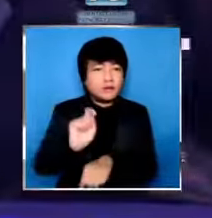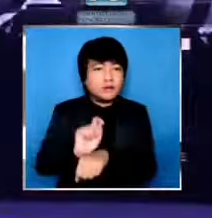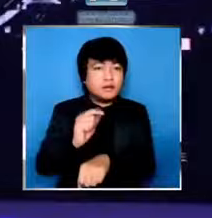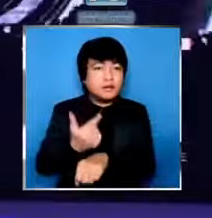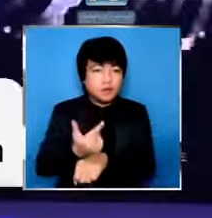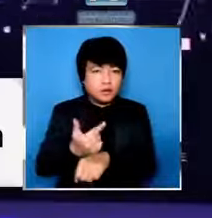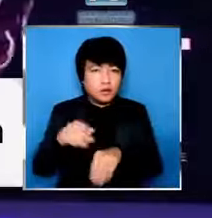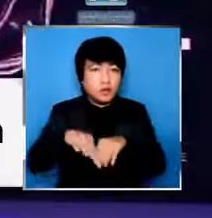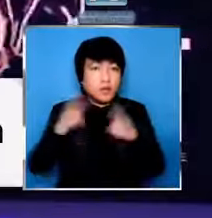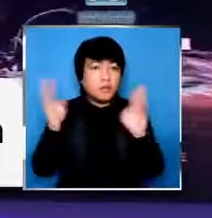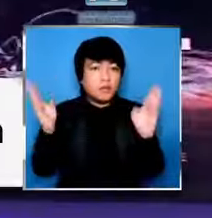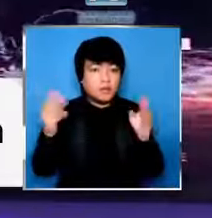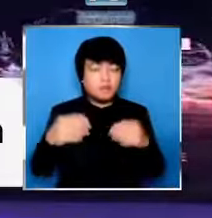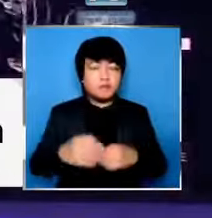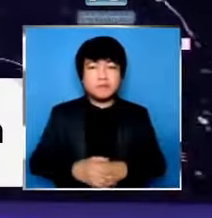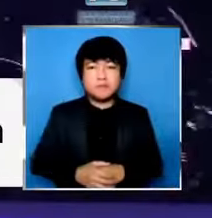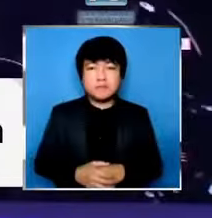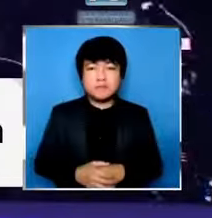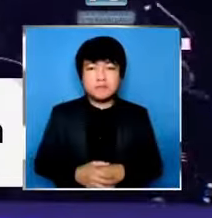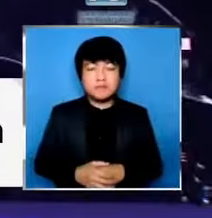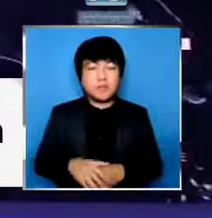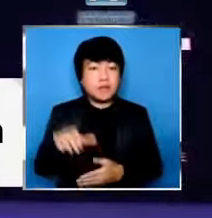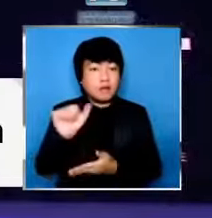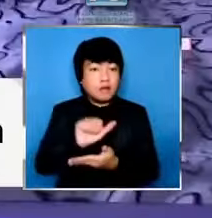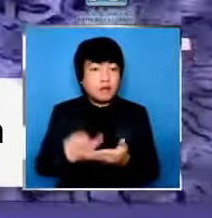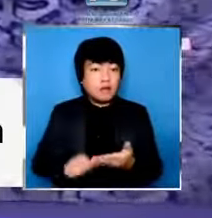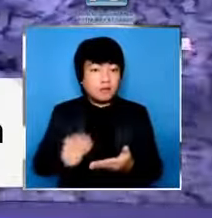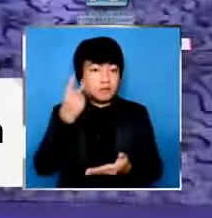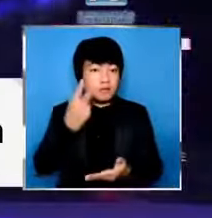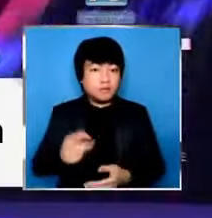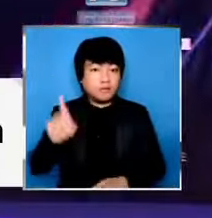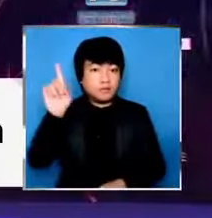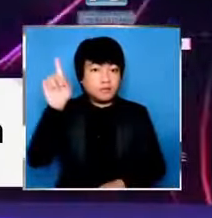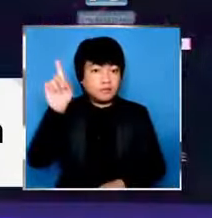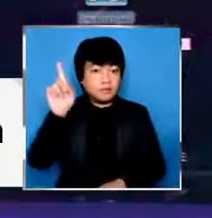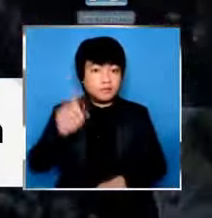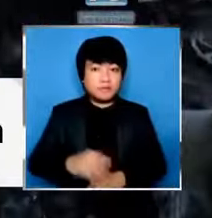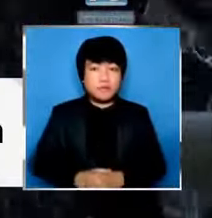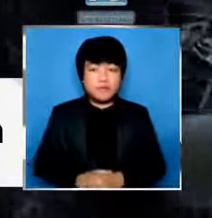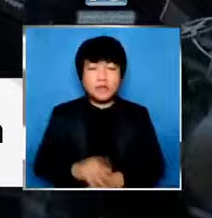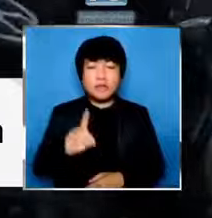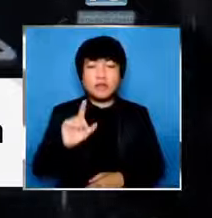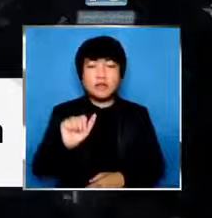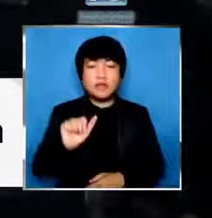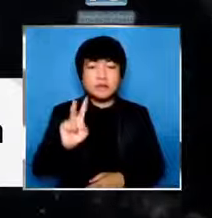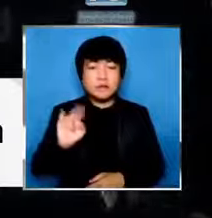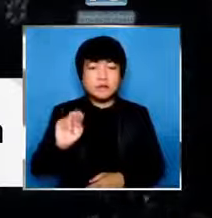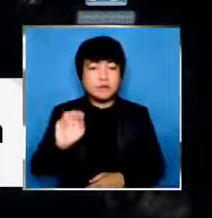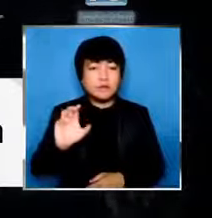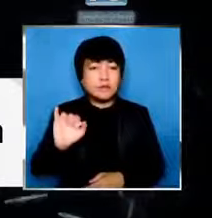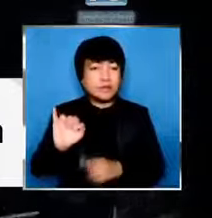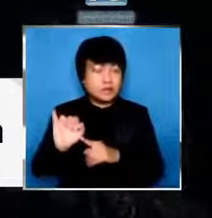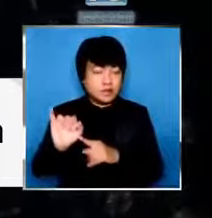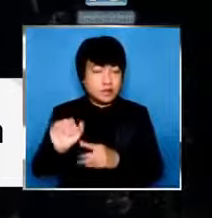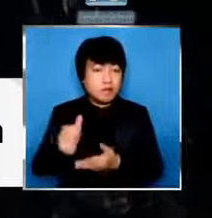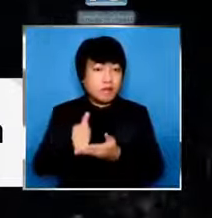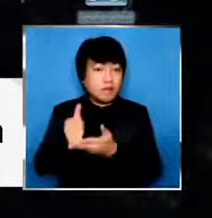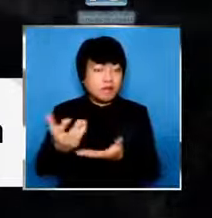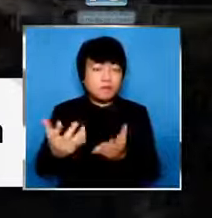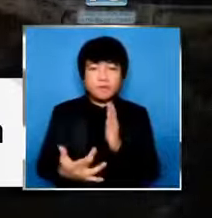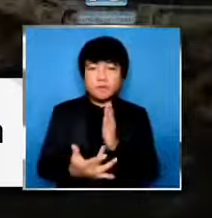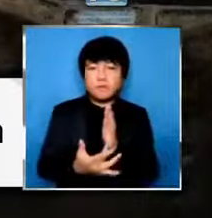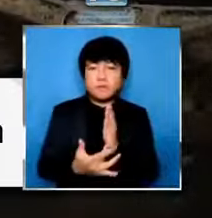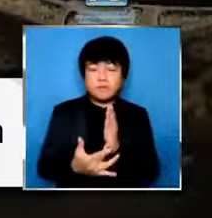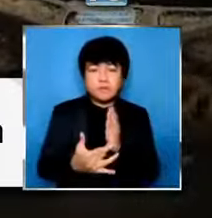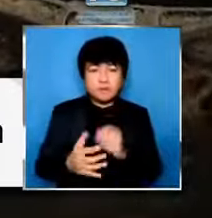sa 22,000 works of art ang masisilayan sa Wisdom of Da Vinci sa tulong ng AI o Artificial Intelligence. Tampok ang mga obra ni Leonardo